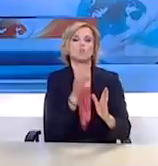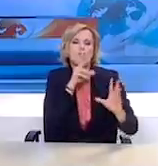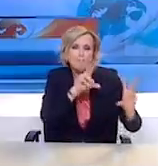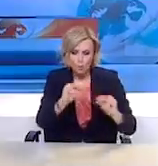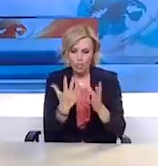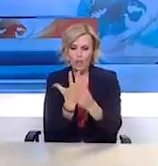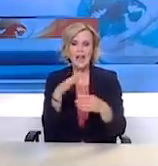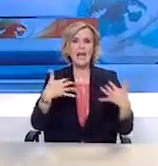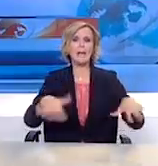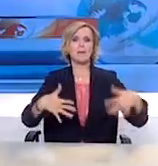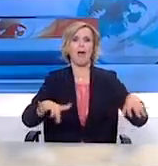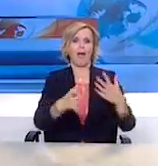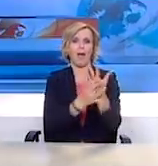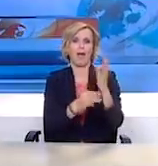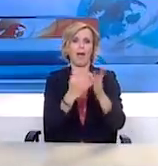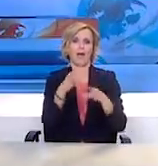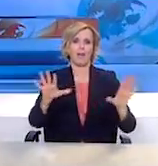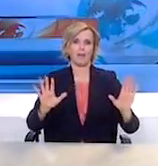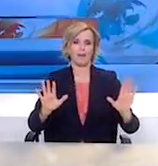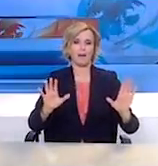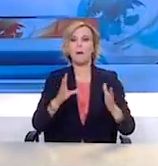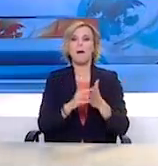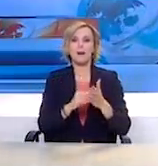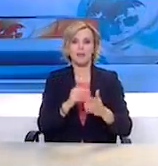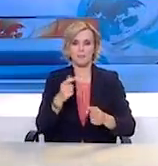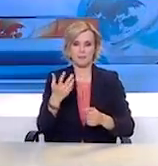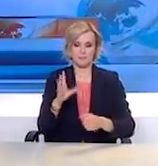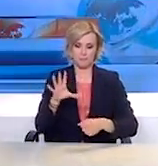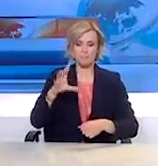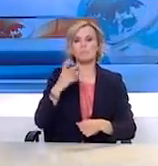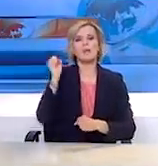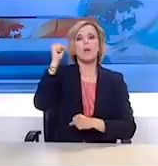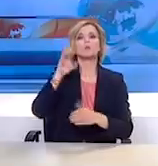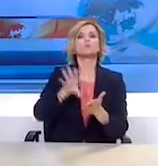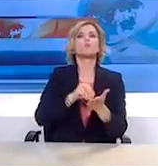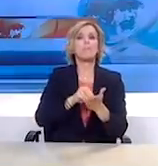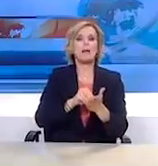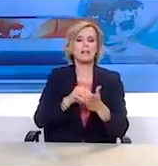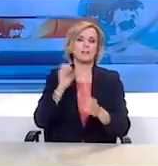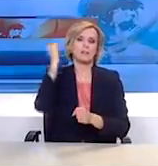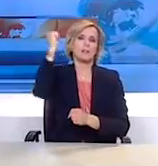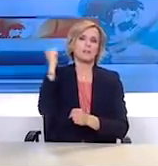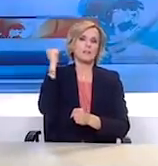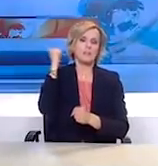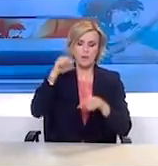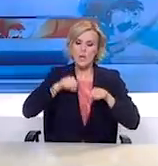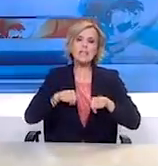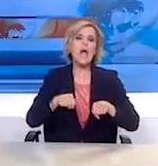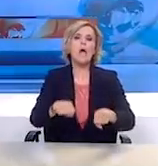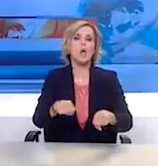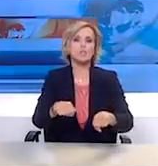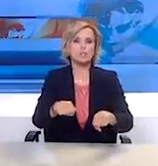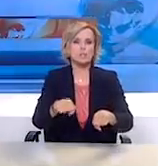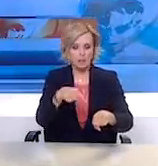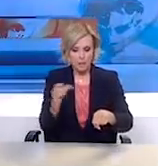που επιμολύνει τα χέρια. Για παράδειγμα, θα αγγίξετε μια μολυσμένη χειρολαβή σε ένα σούπερ μάρκετ. Τα γάντια μπορεί να επιμολυνθούν